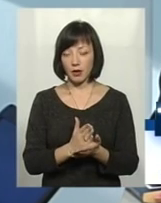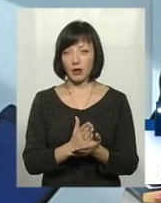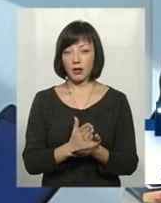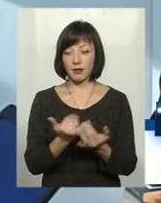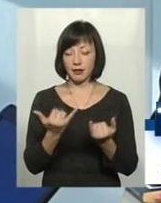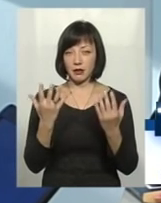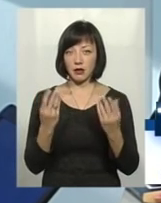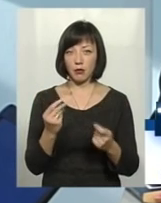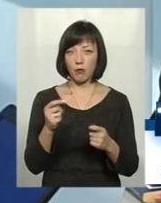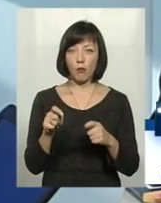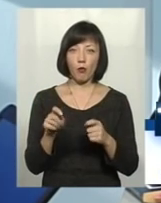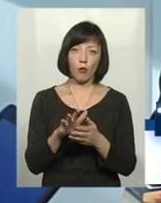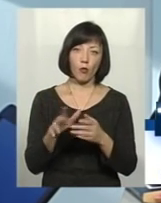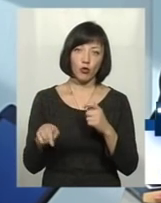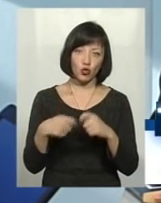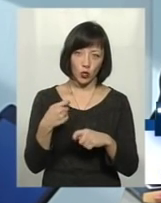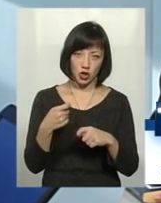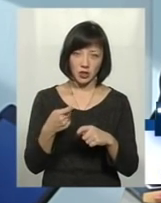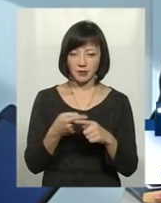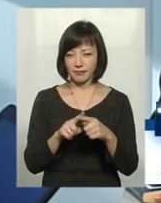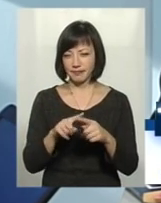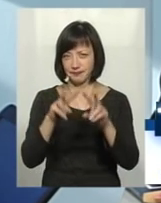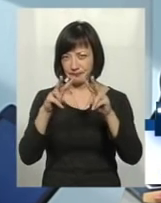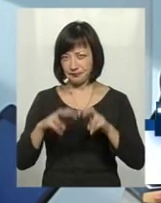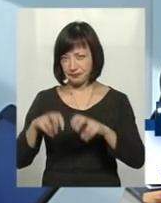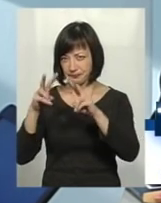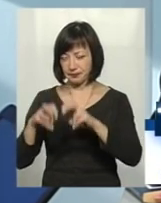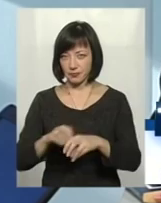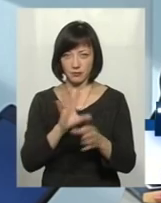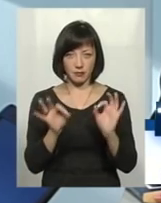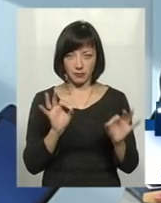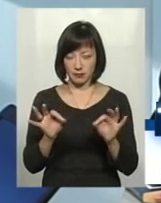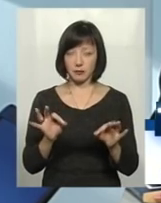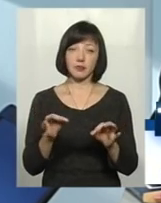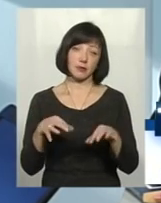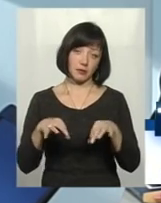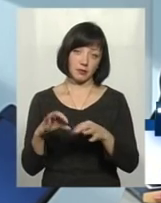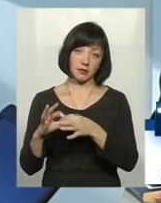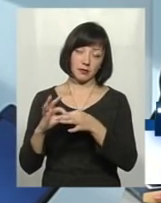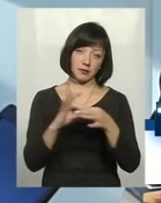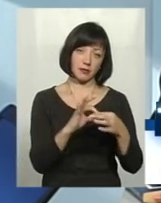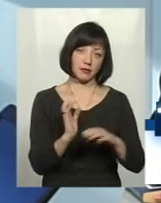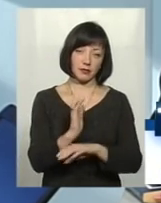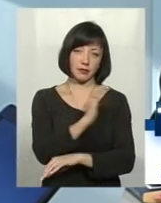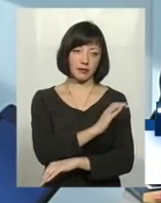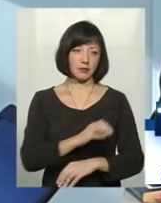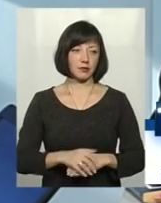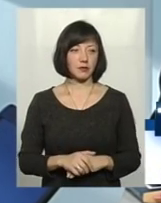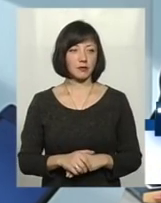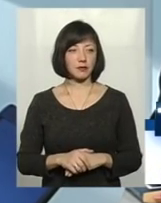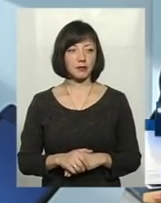момент пошкодження транспортного засобу. І після того транспортний засіб здійснюється його примусова евакуація.